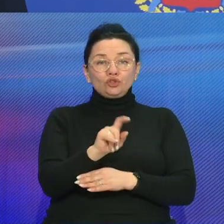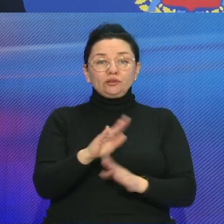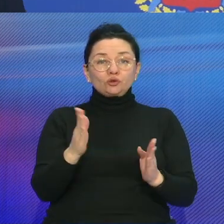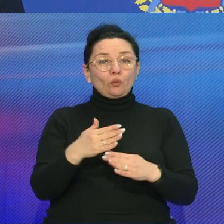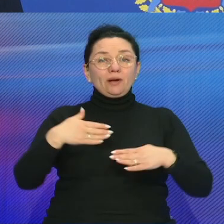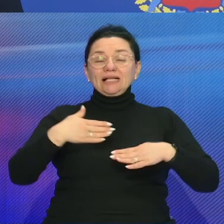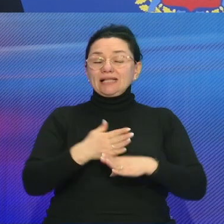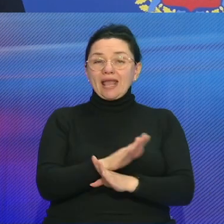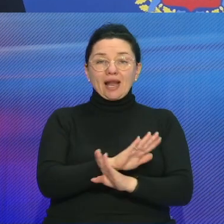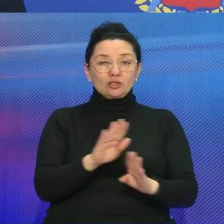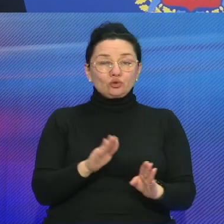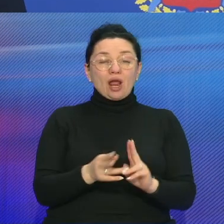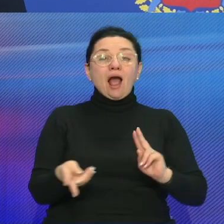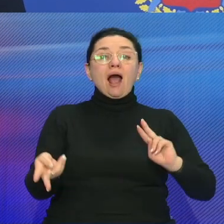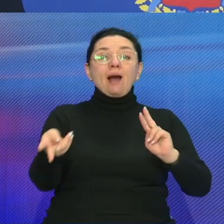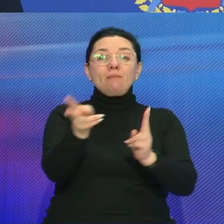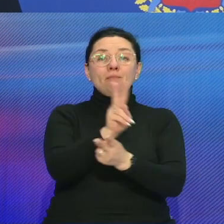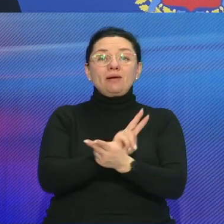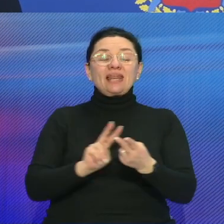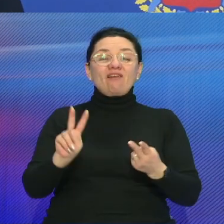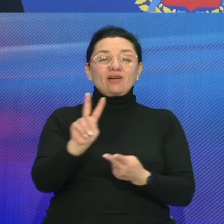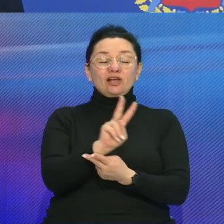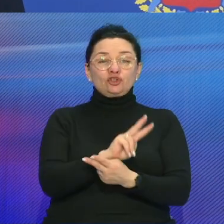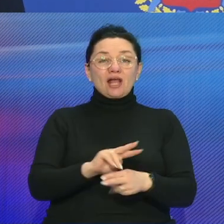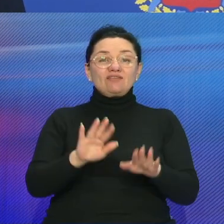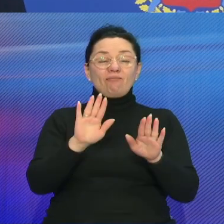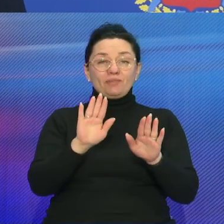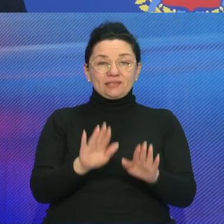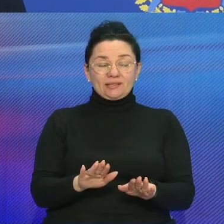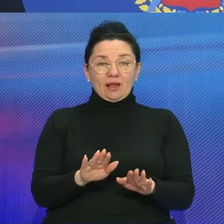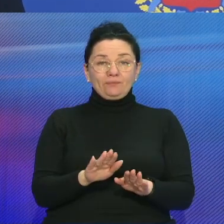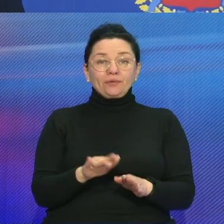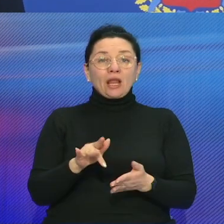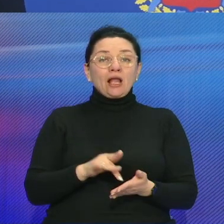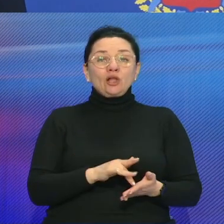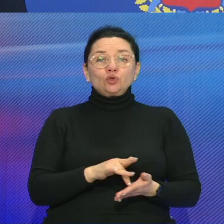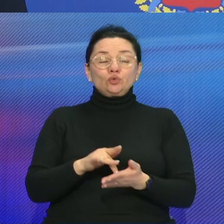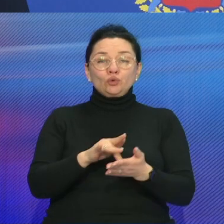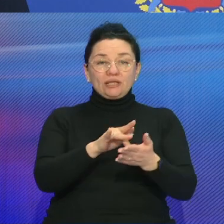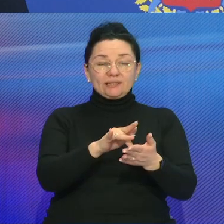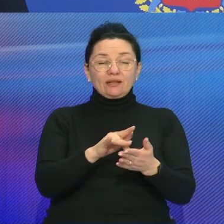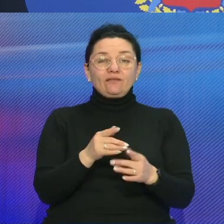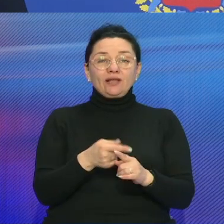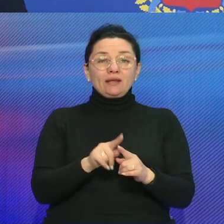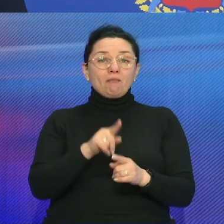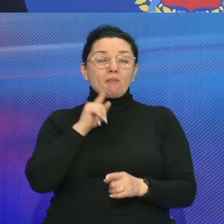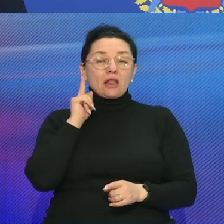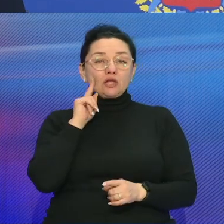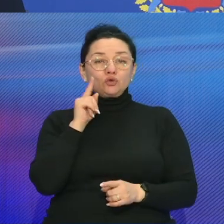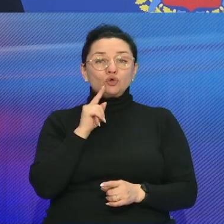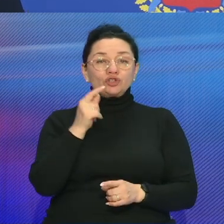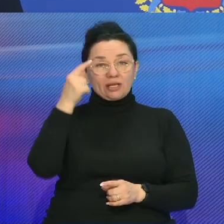разрушать, а превращать в места дислокации туристов, молодежи, изучение